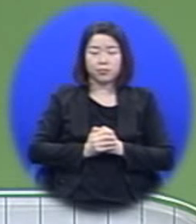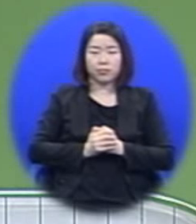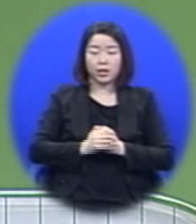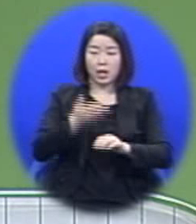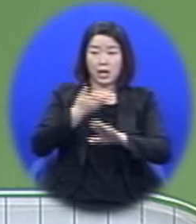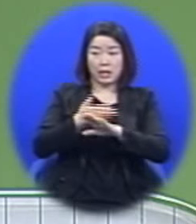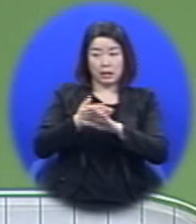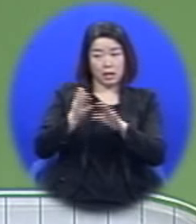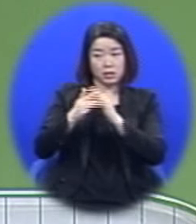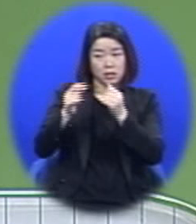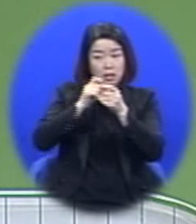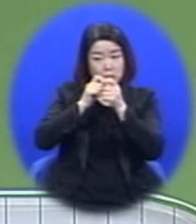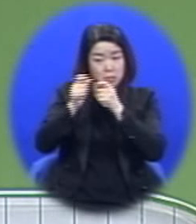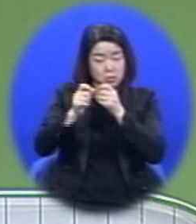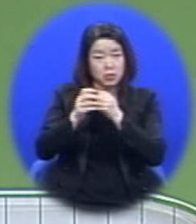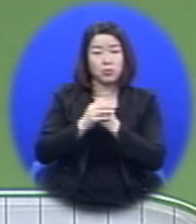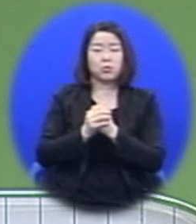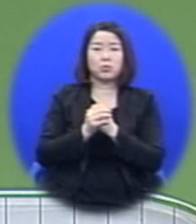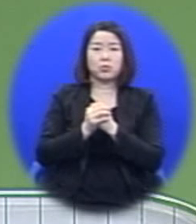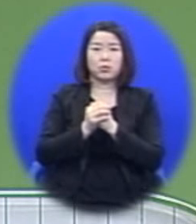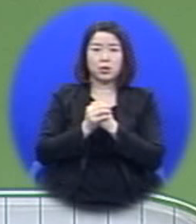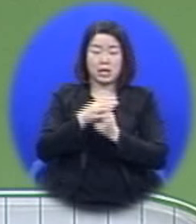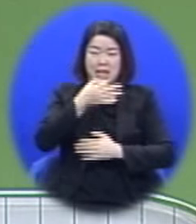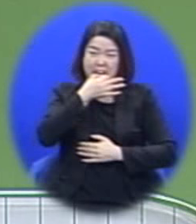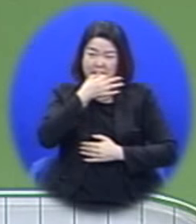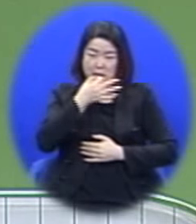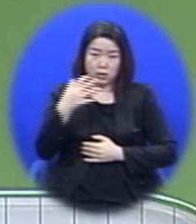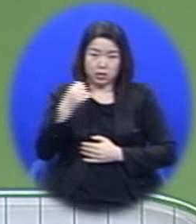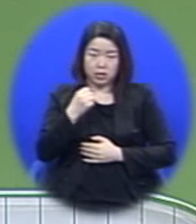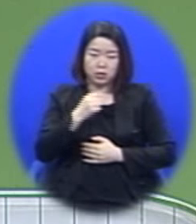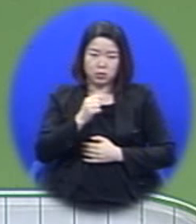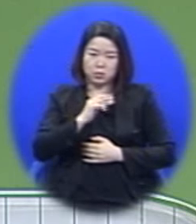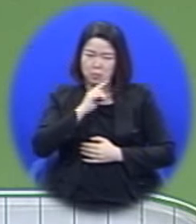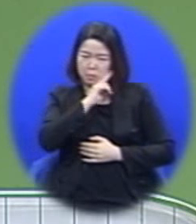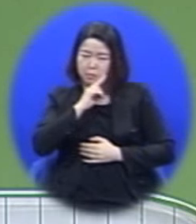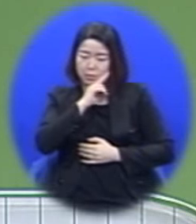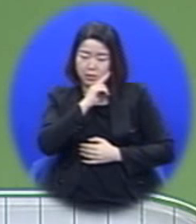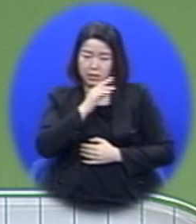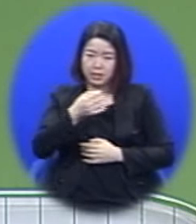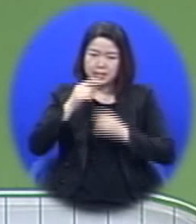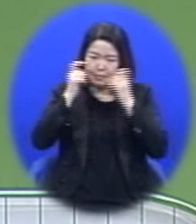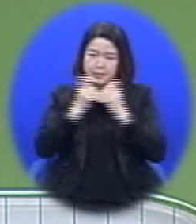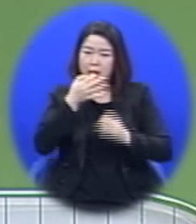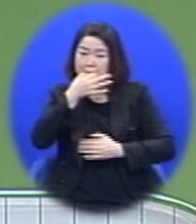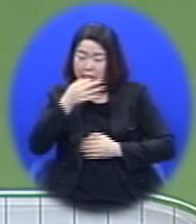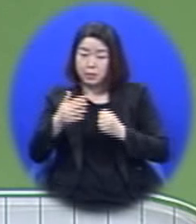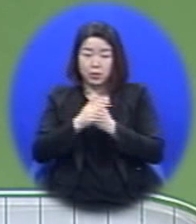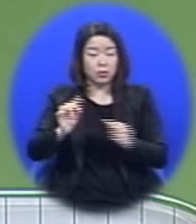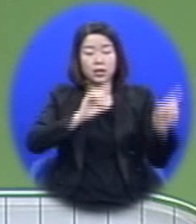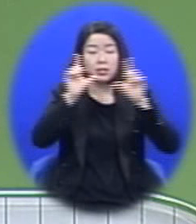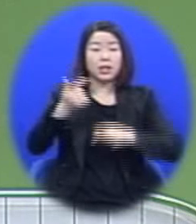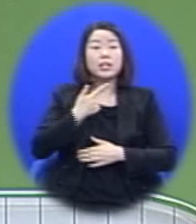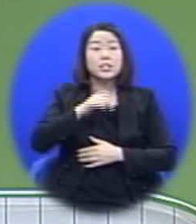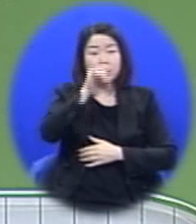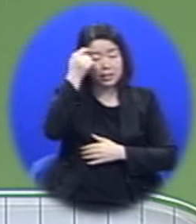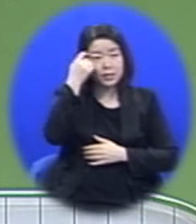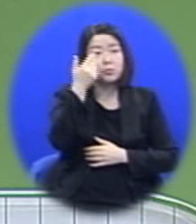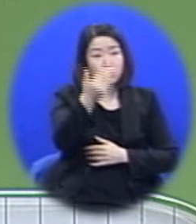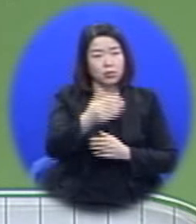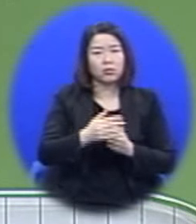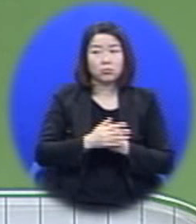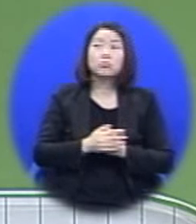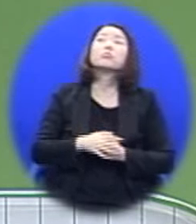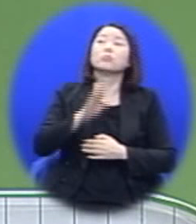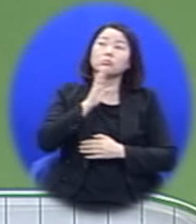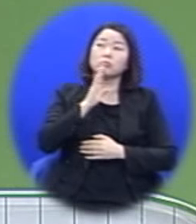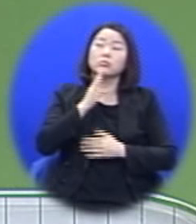다른 사람 속이고 그리고 욕심으로 시기 질투로 이기심으로 그렇게 살아본 적이 있습니까? 많지요.